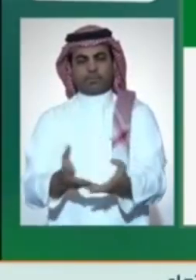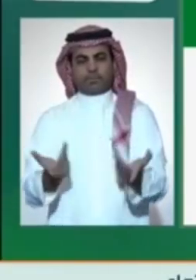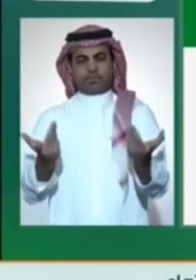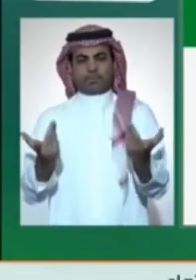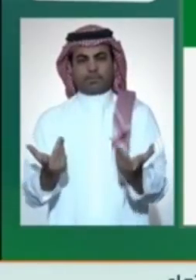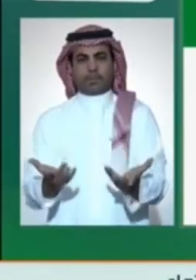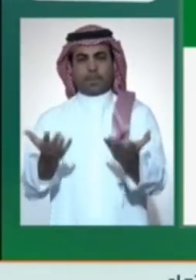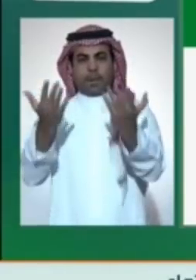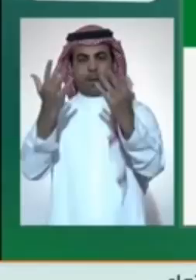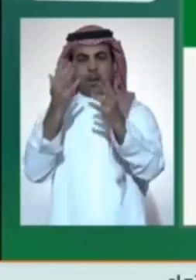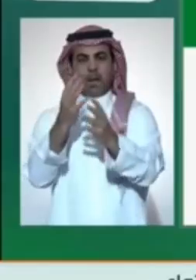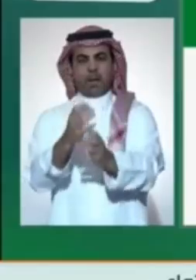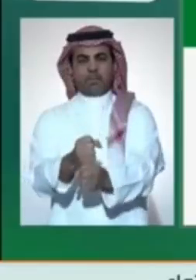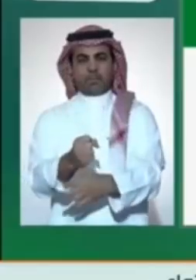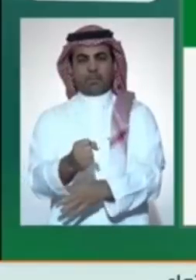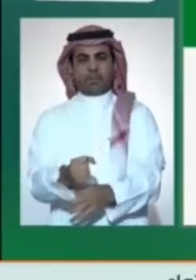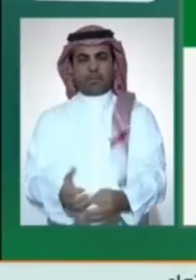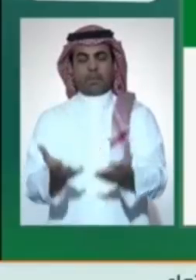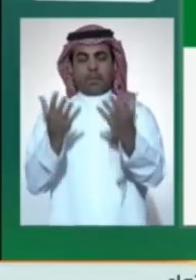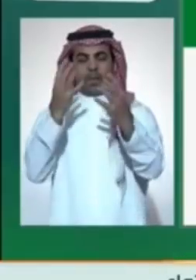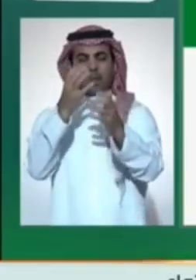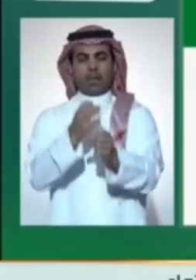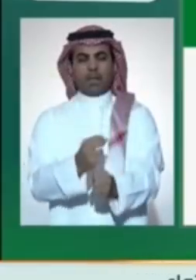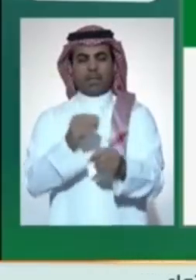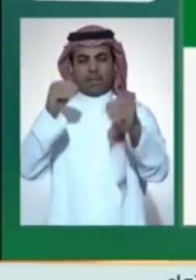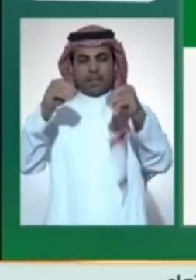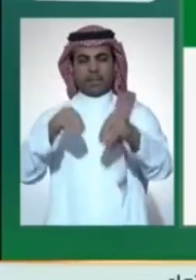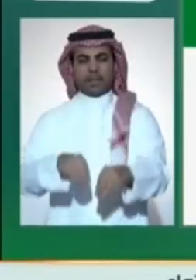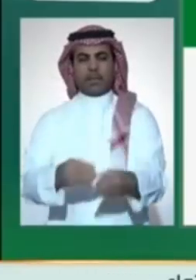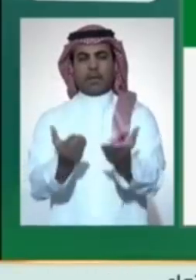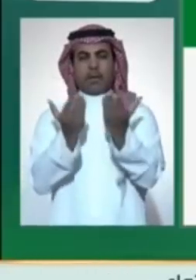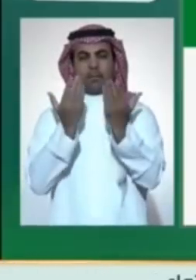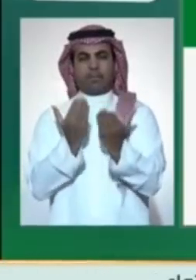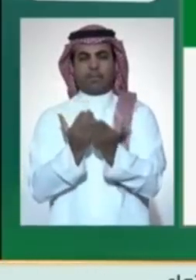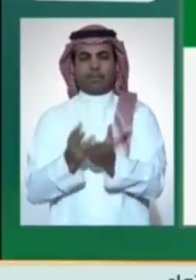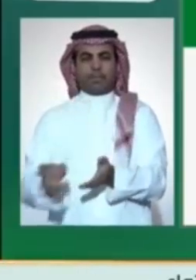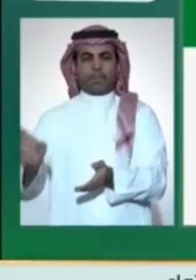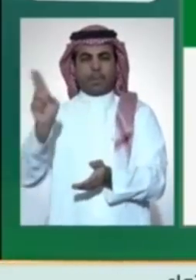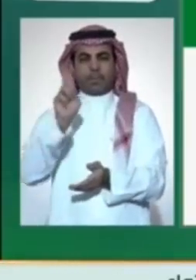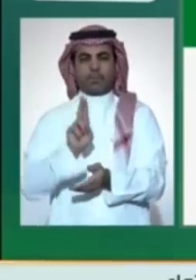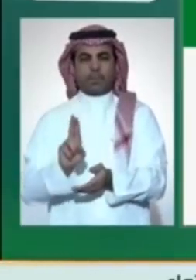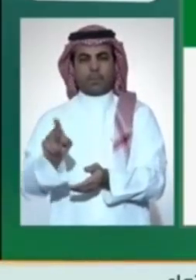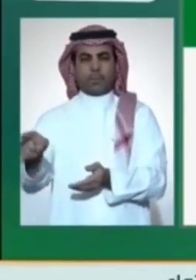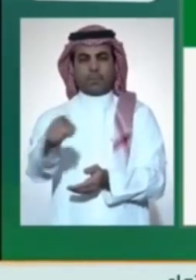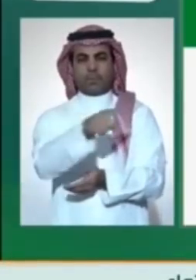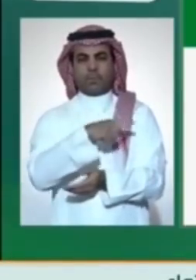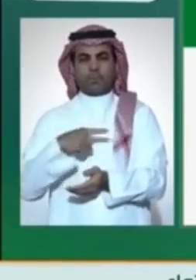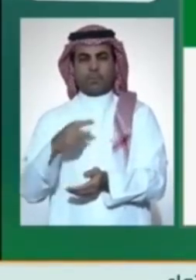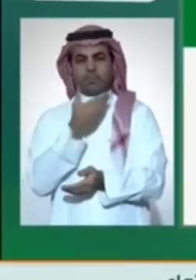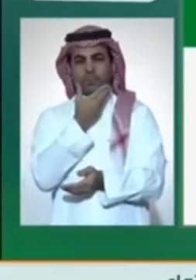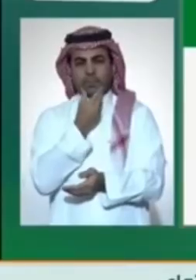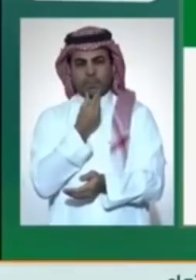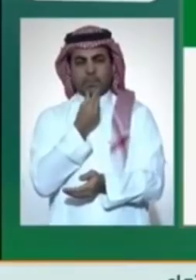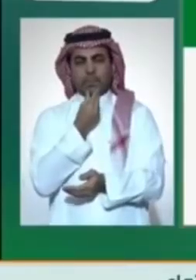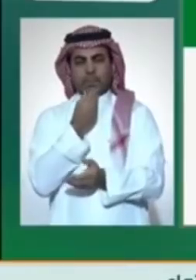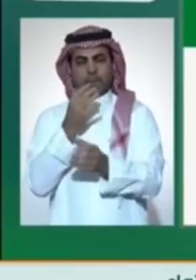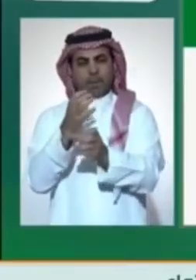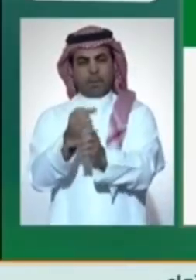الله يحفظكم، الله يحميكم، نسألكم جميعا جدا أن تنتبهوا